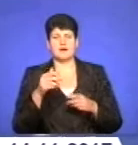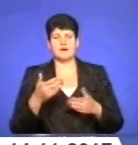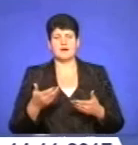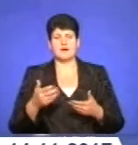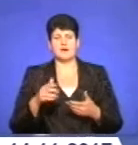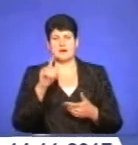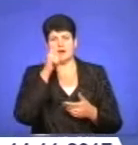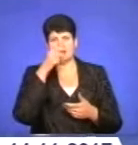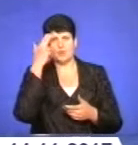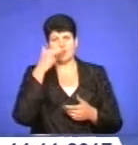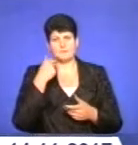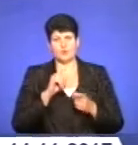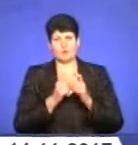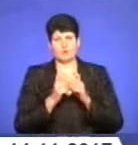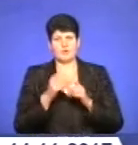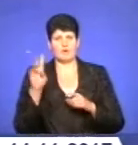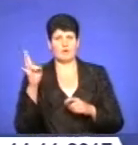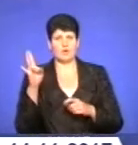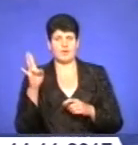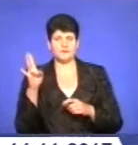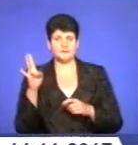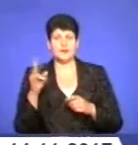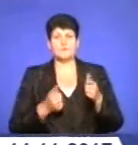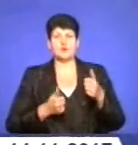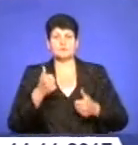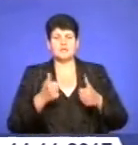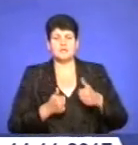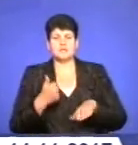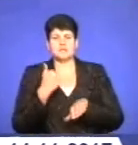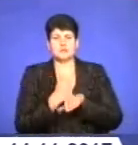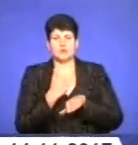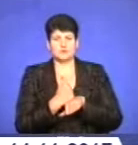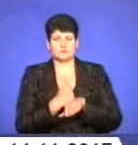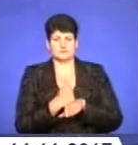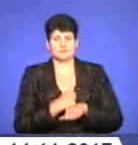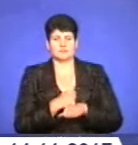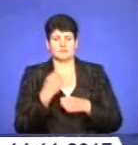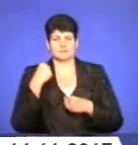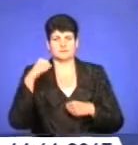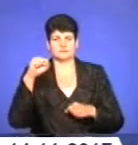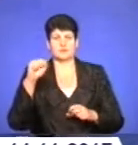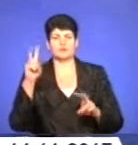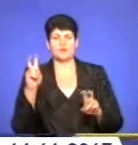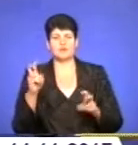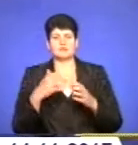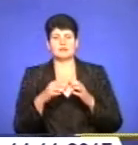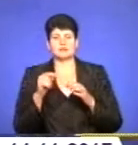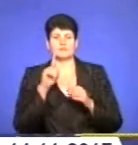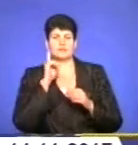Миколаєві. Подробиці у сюжеті. Позмагатися за головні трофеї цього престижного турніру серед молоді